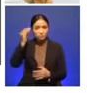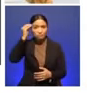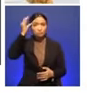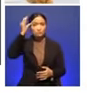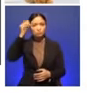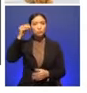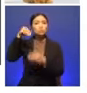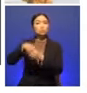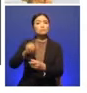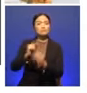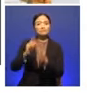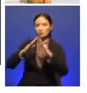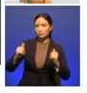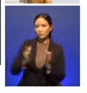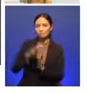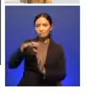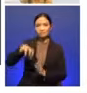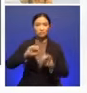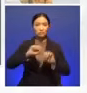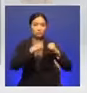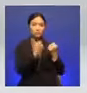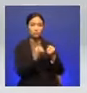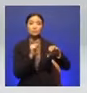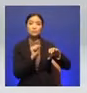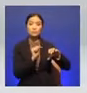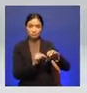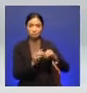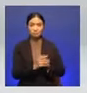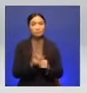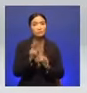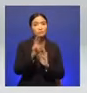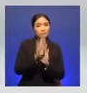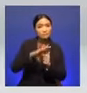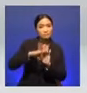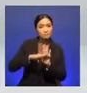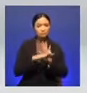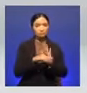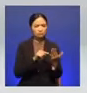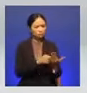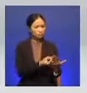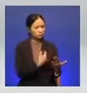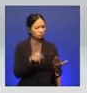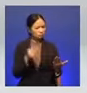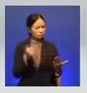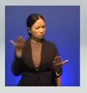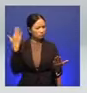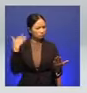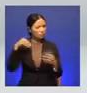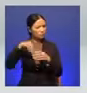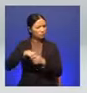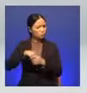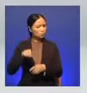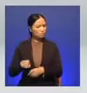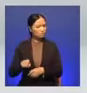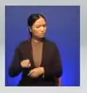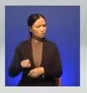ที่วัดอยู่ที่สมาคมนะครับระเบียบไปออกมาว่าสิ่งที่เคยเป็นมีอยู่แบบนี้ไม่ส